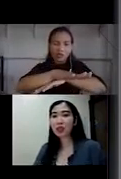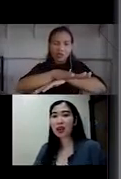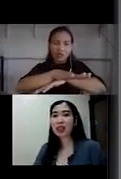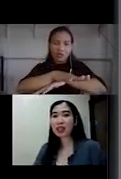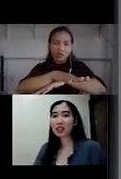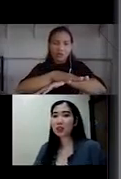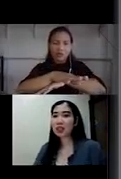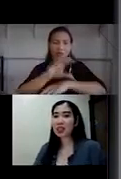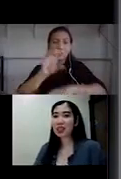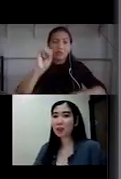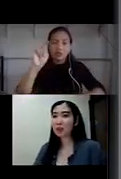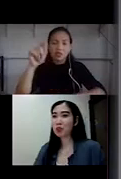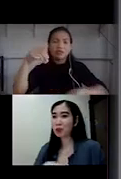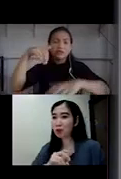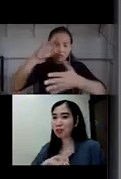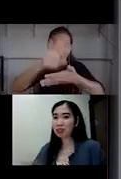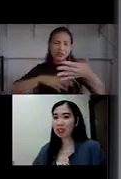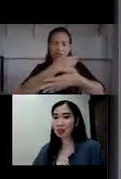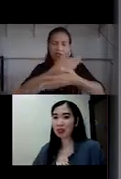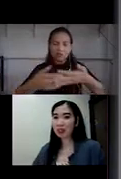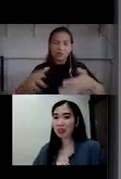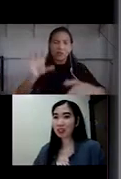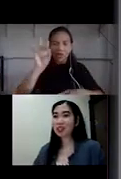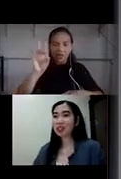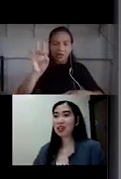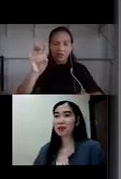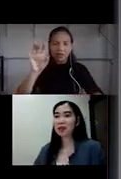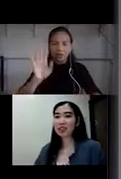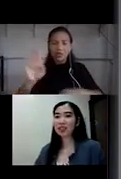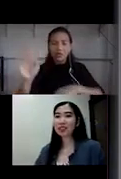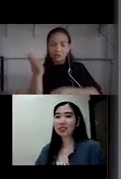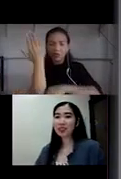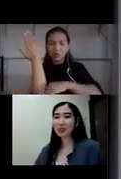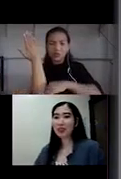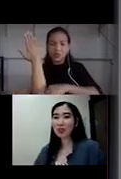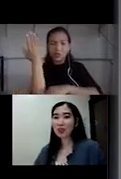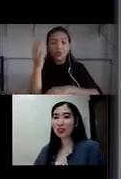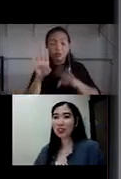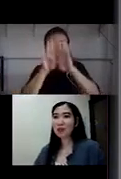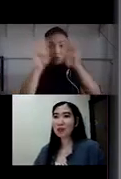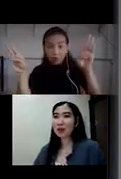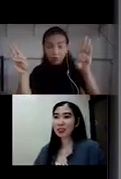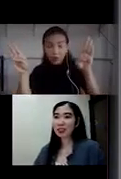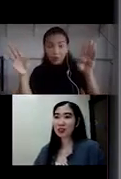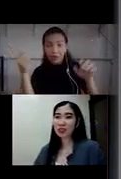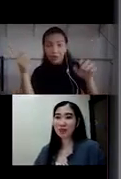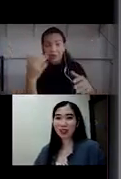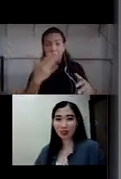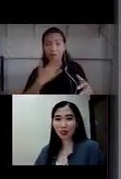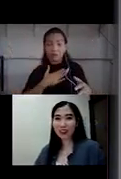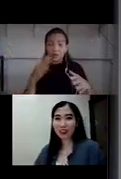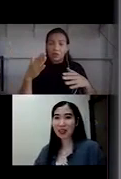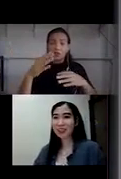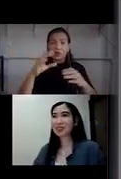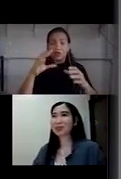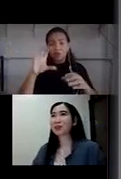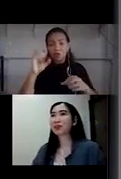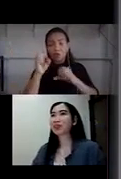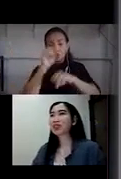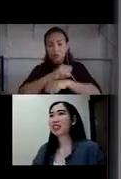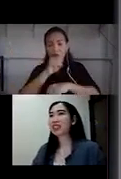na to at 8 o'clock a.m. So pagbukas ng email ni colleague, unang-una niyang mababasa yung email ko, di